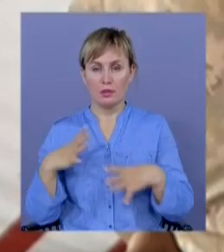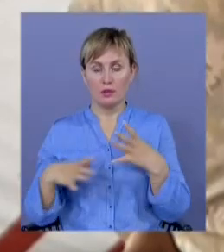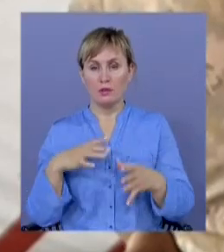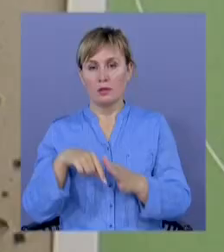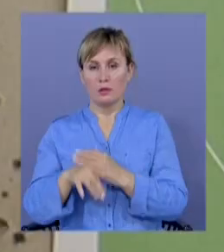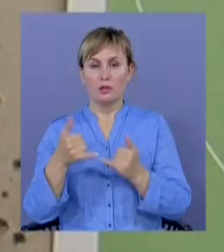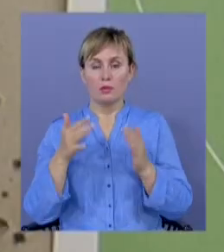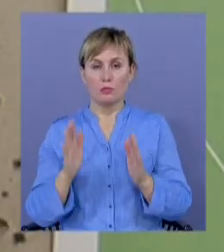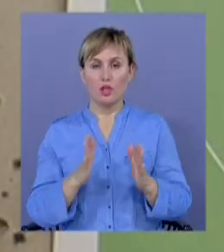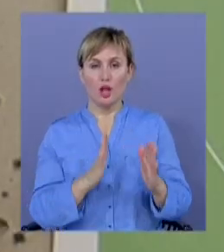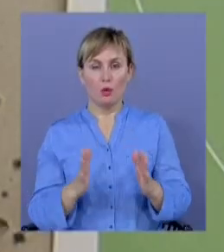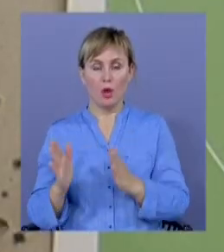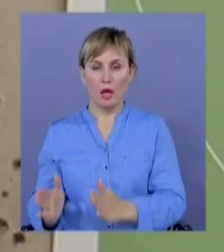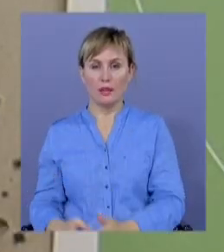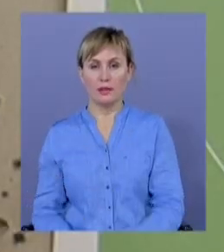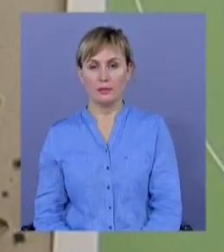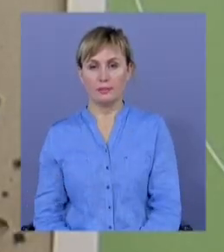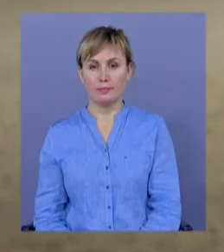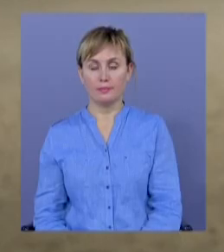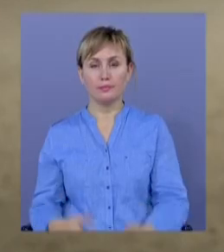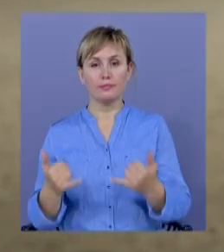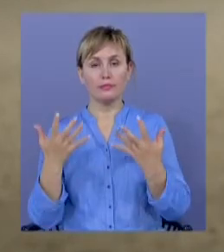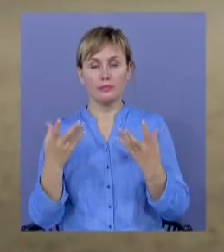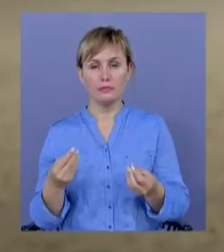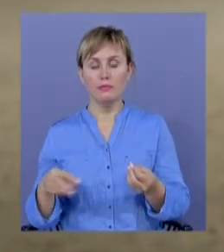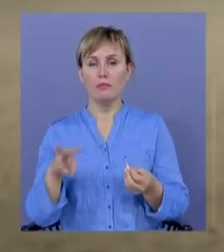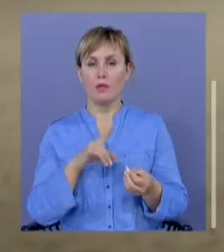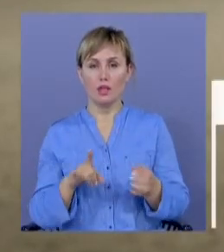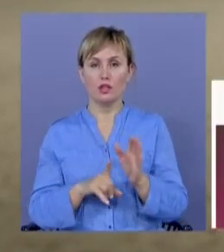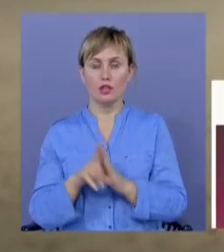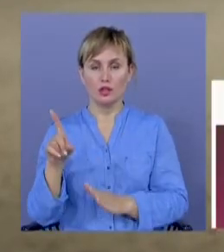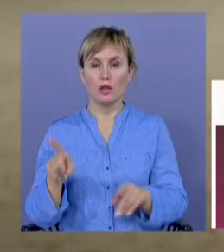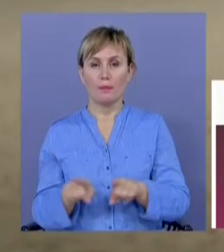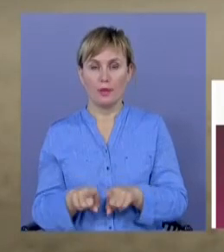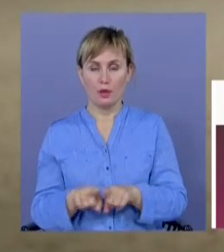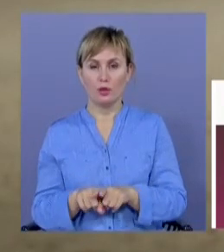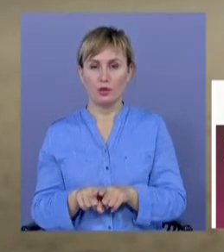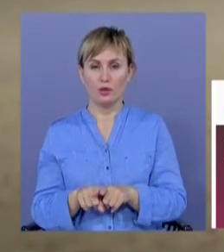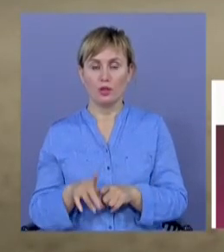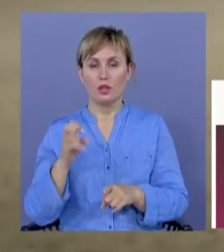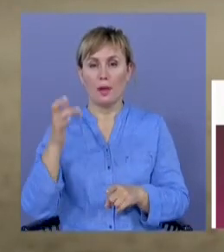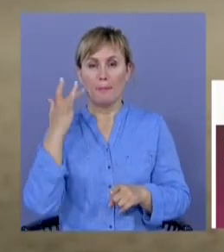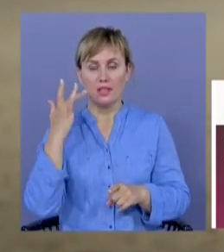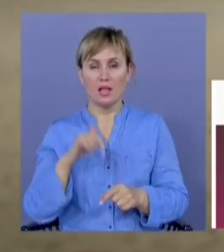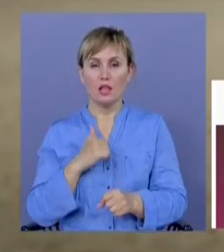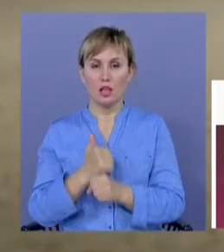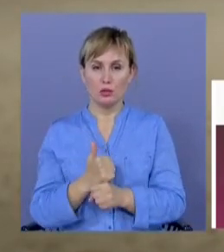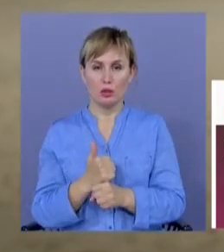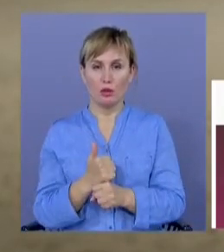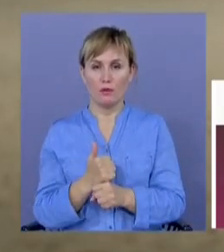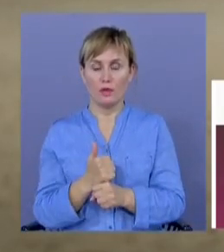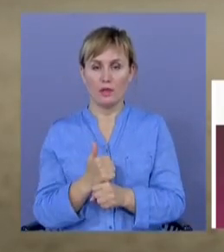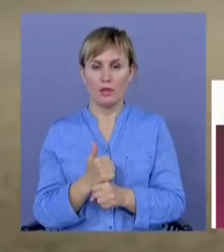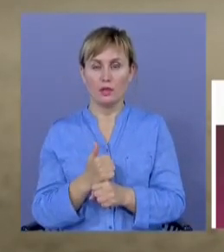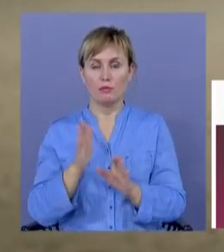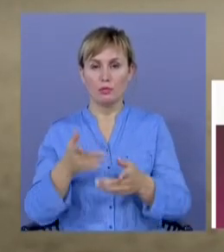охотзоопрома теперь будут регулярно. С сегодняшнего дня мы начинаем тоже на постоянной основе, значит,